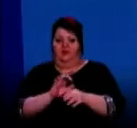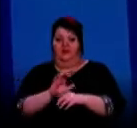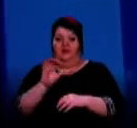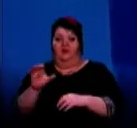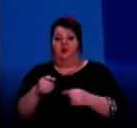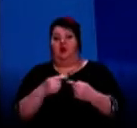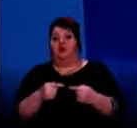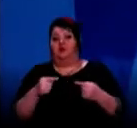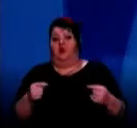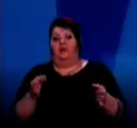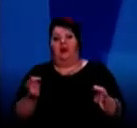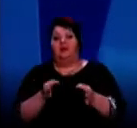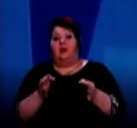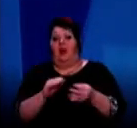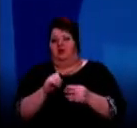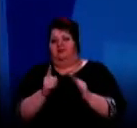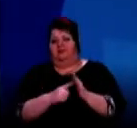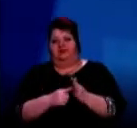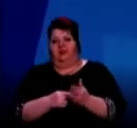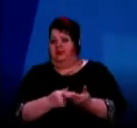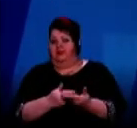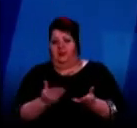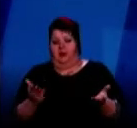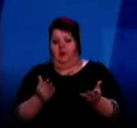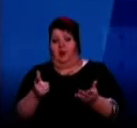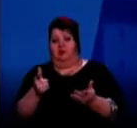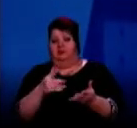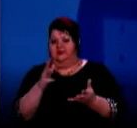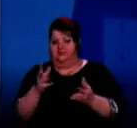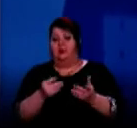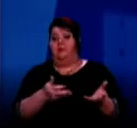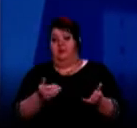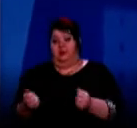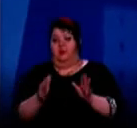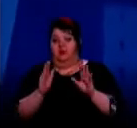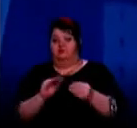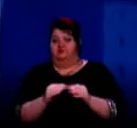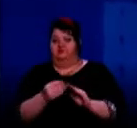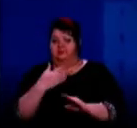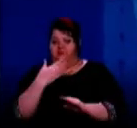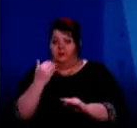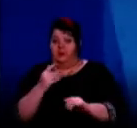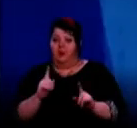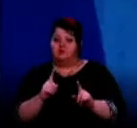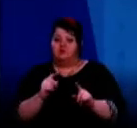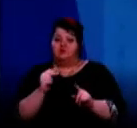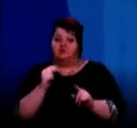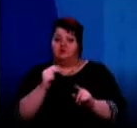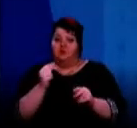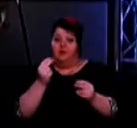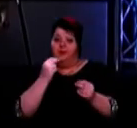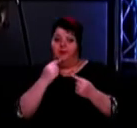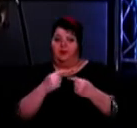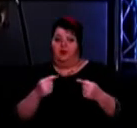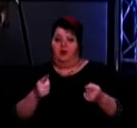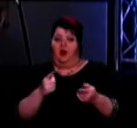товар новою поштою, і ніяких питань немає, вас цей товар, в принципі, приймають. Так? Що стосується... Ви